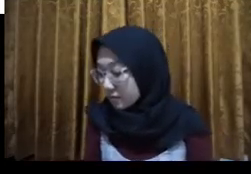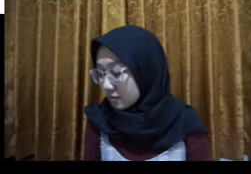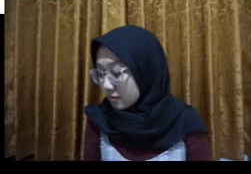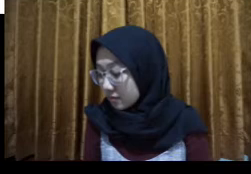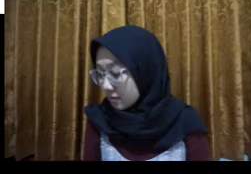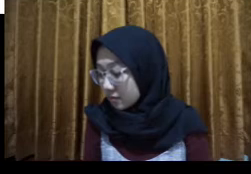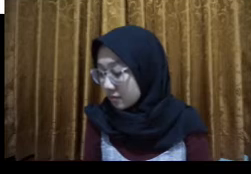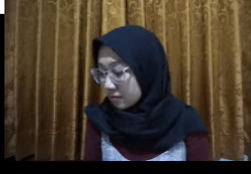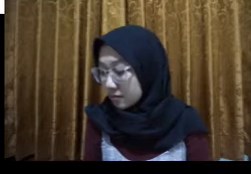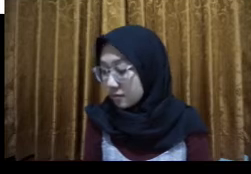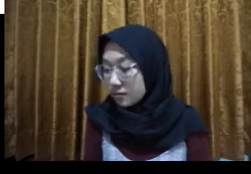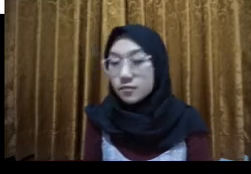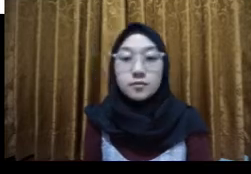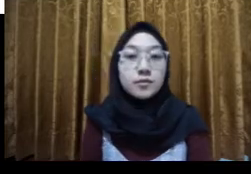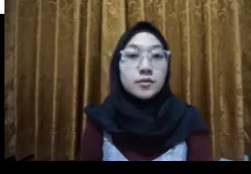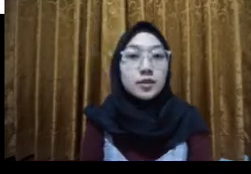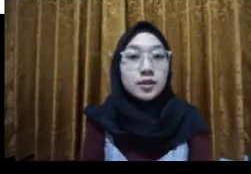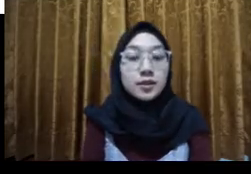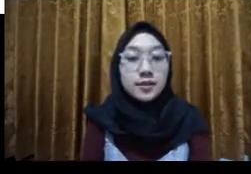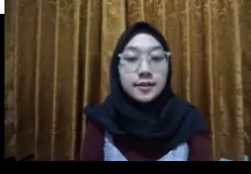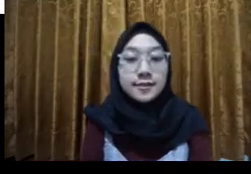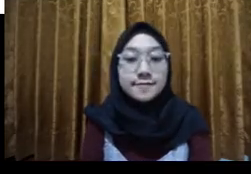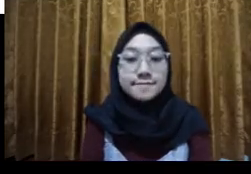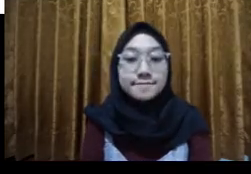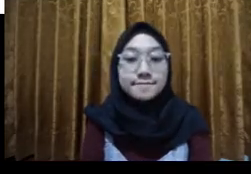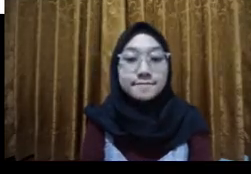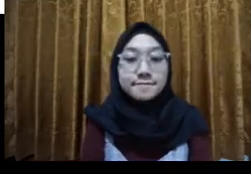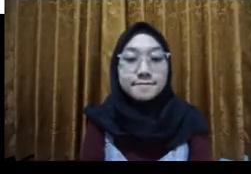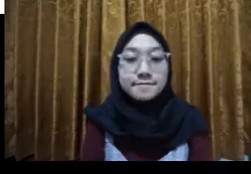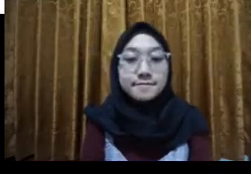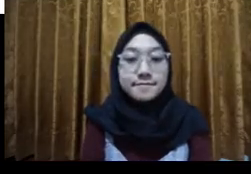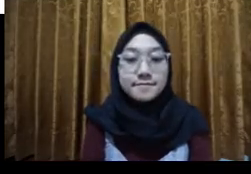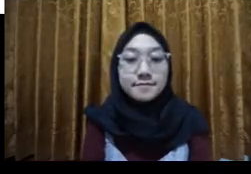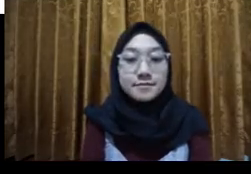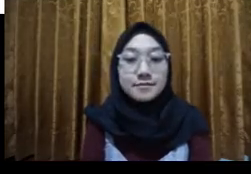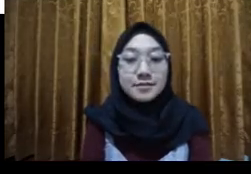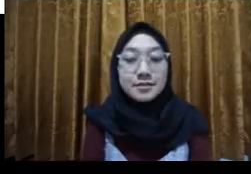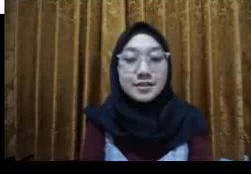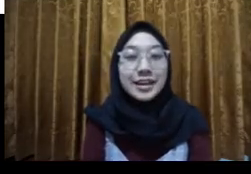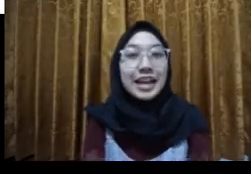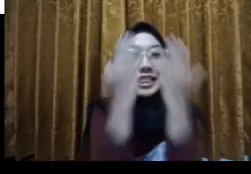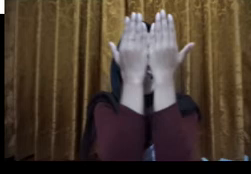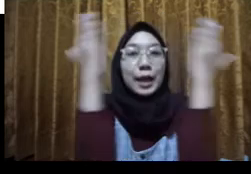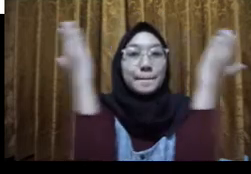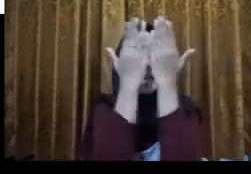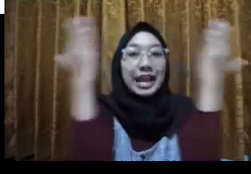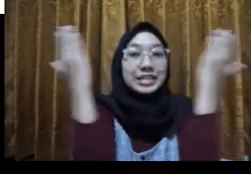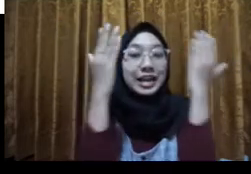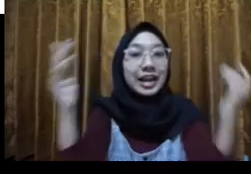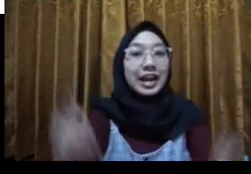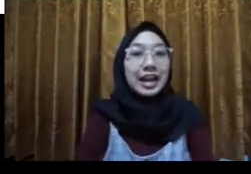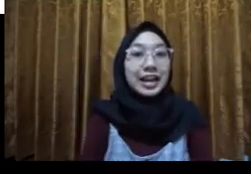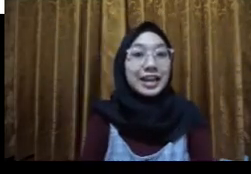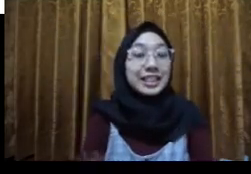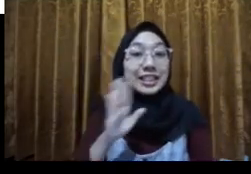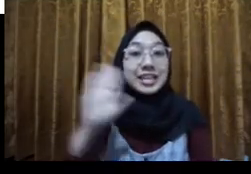Ya. Untuk tampilannya sendiri di sini Blank, blank, blank ya, tidak ada, blank, blank, blank, blank.